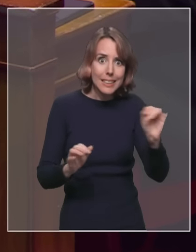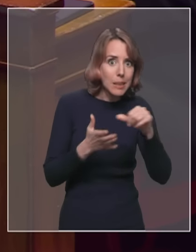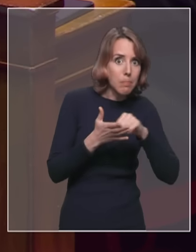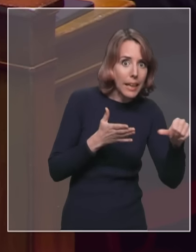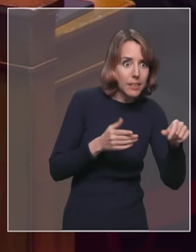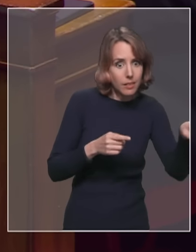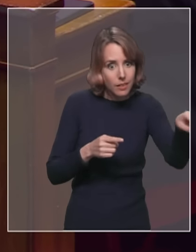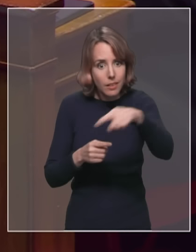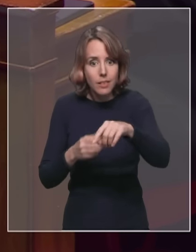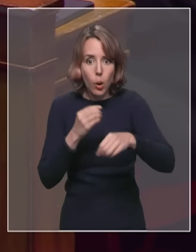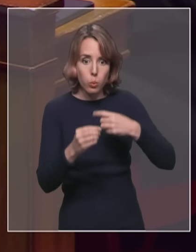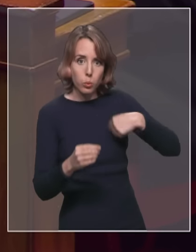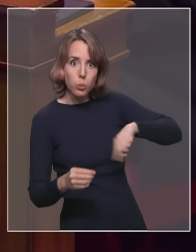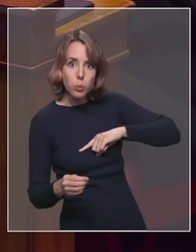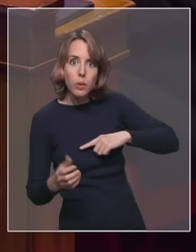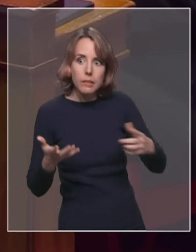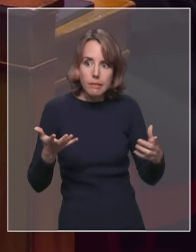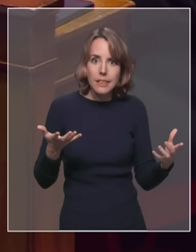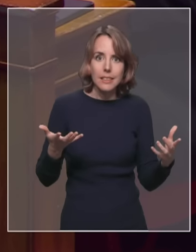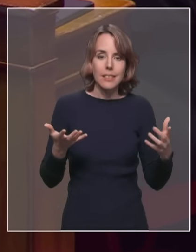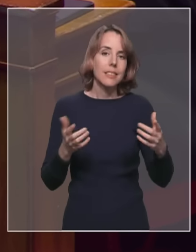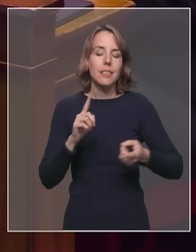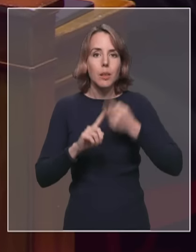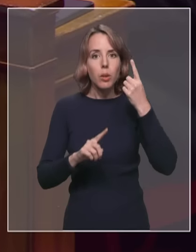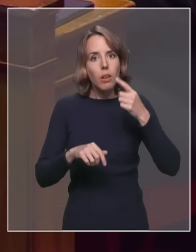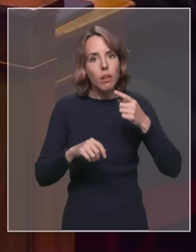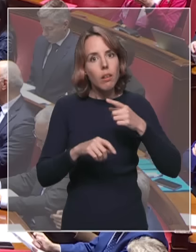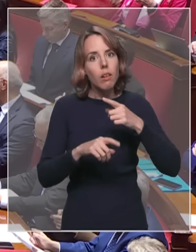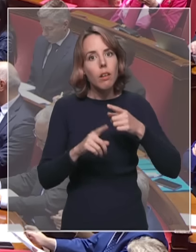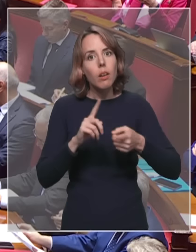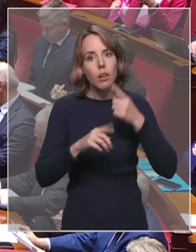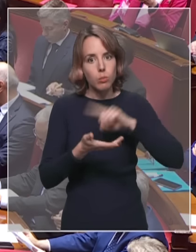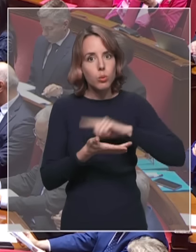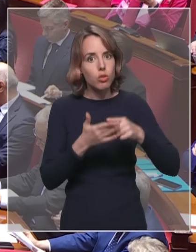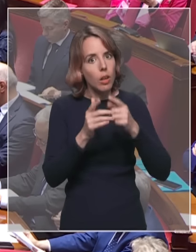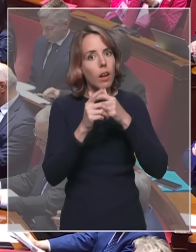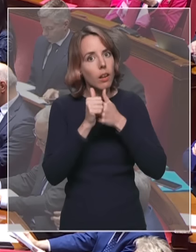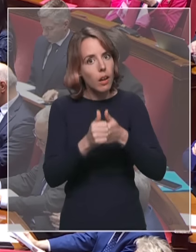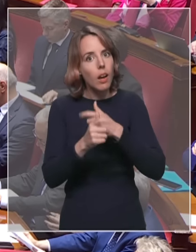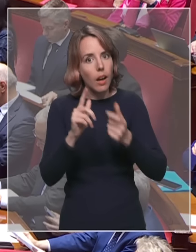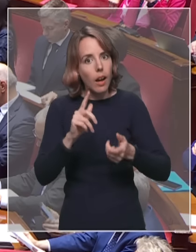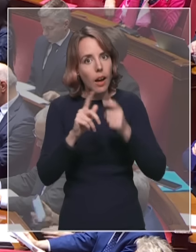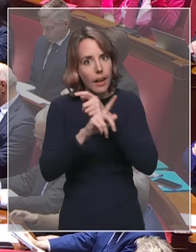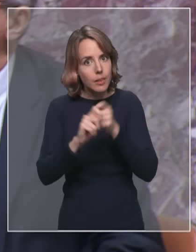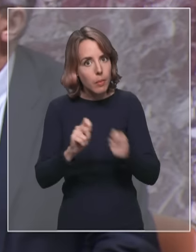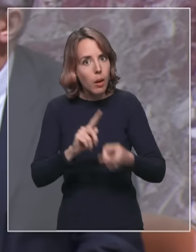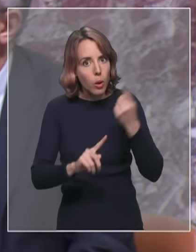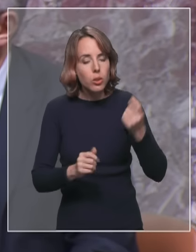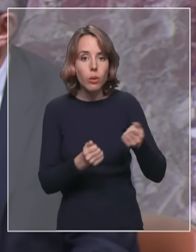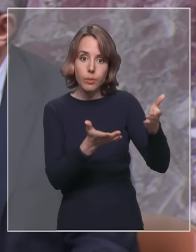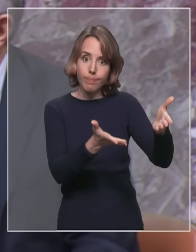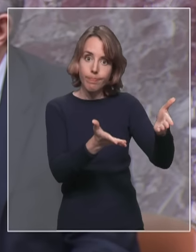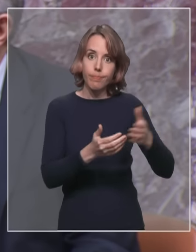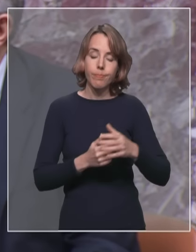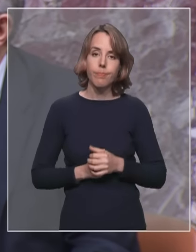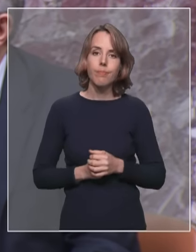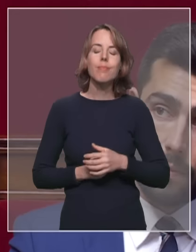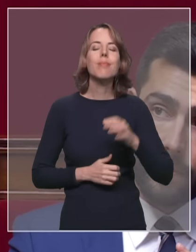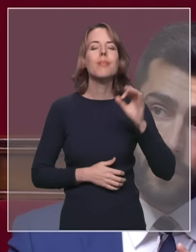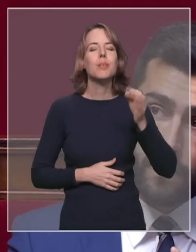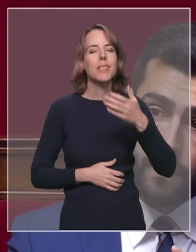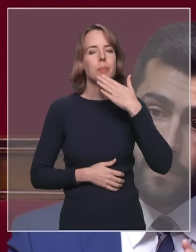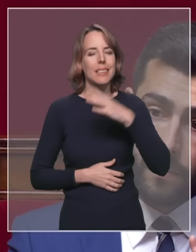nos concitoyens. Mais en tout cas, cette notion de respect qui est fait dans les villes est importante. Je vous remercie, monsieur le député. Oui, merci